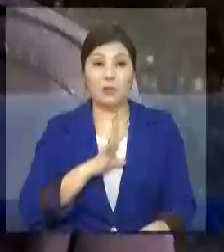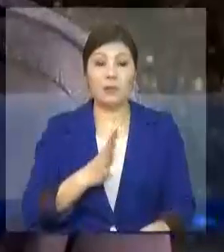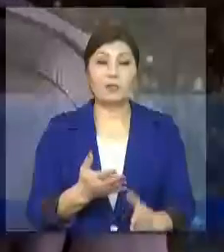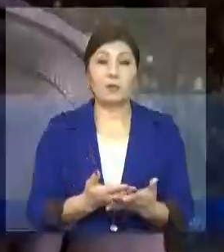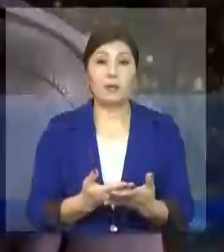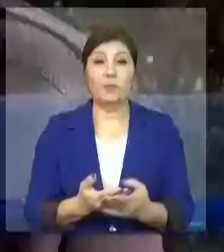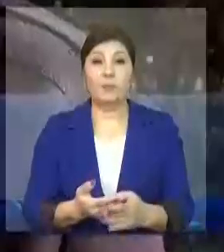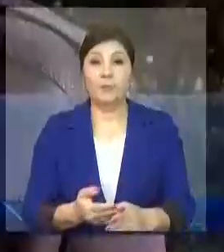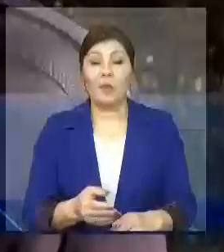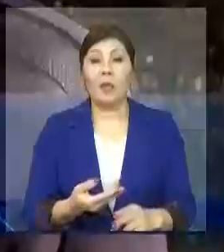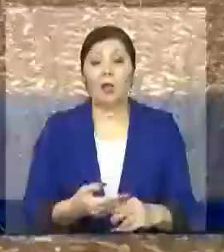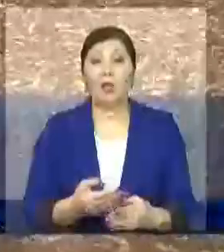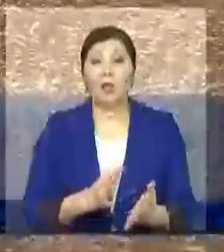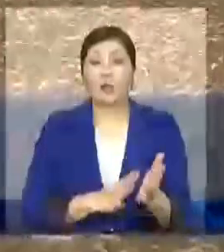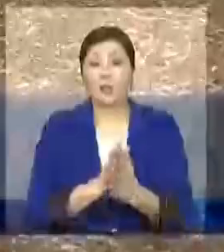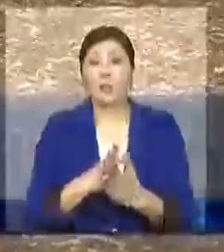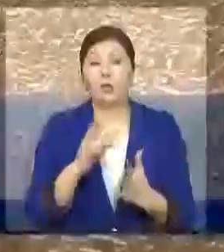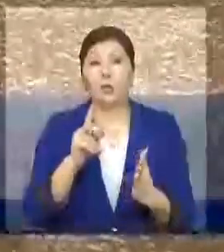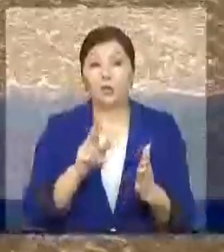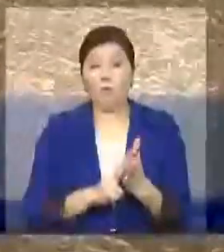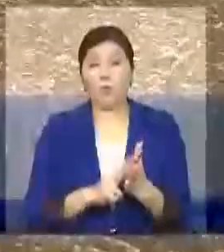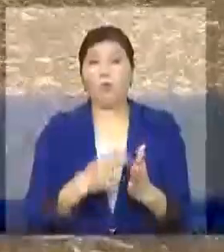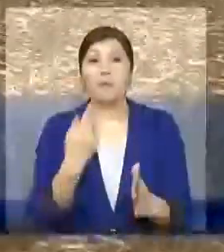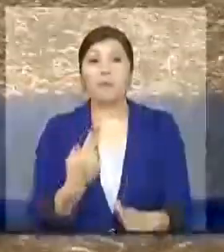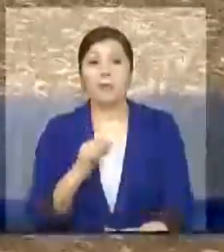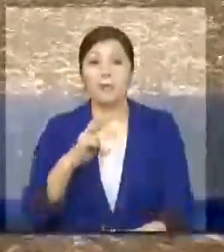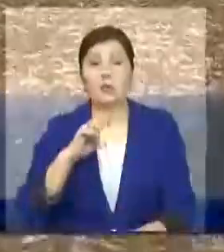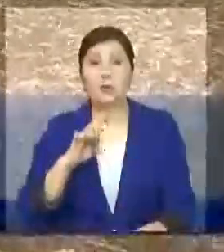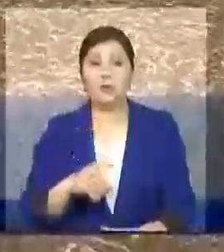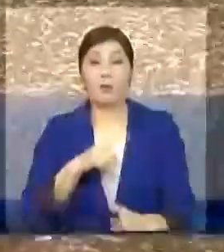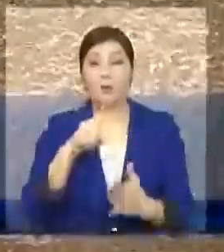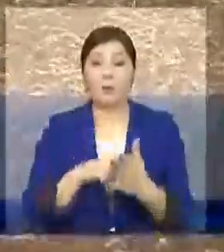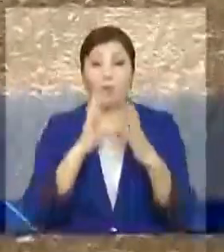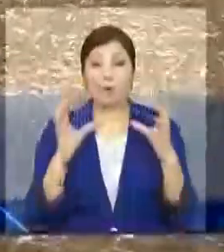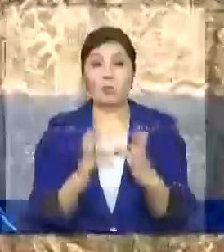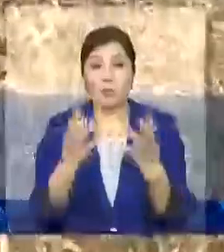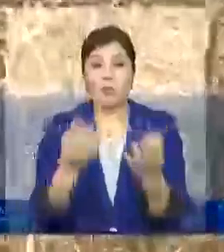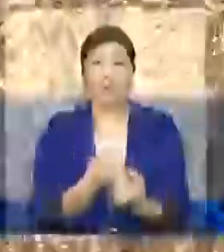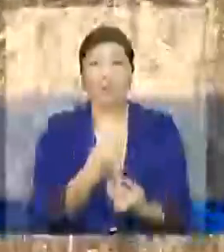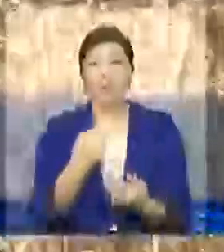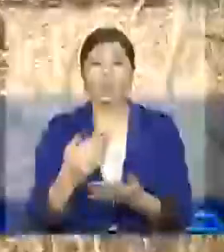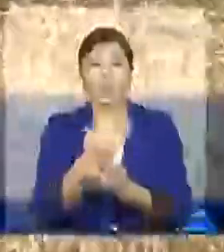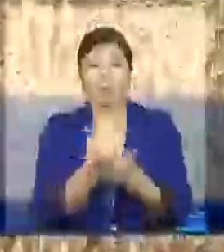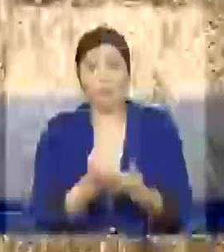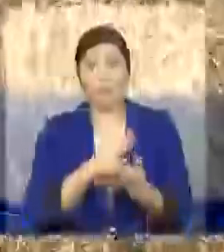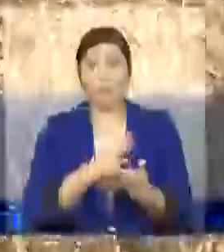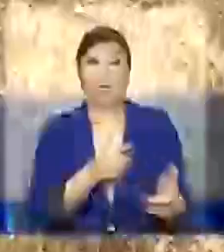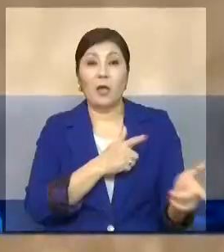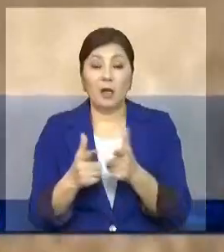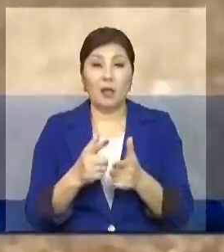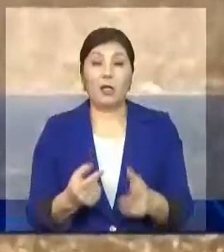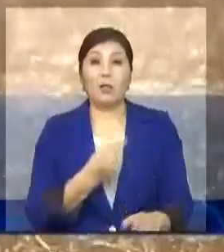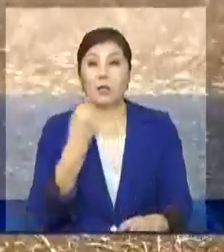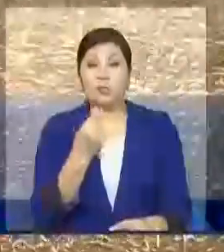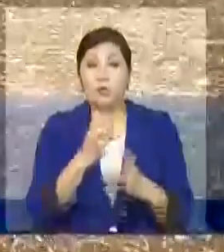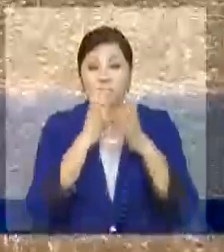составляет 40 тысяч тонн, а урожайность более 8,5 центнеров. Немаловажный вопрос хранения полученного урожая. Так обеспечена готовность